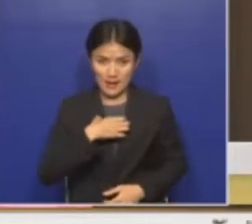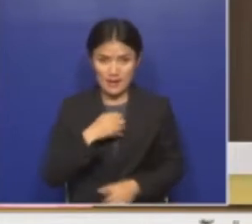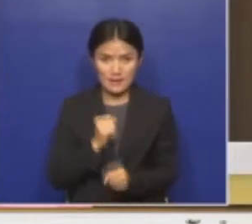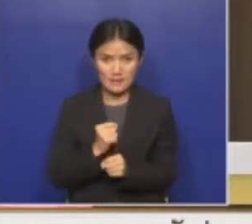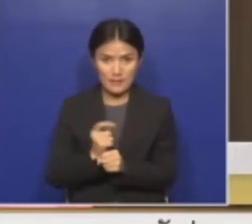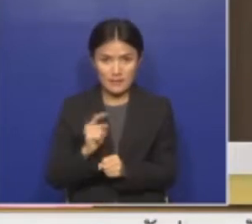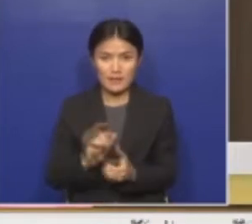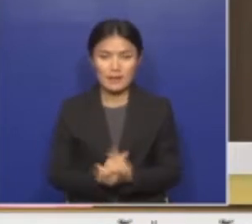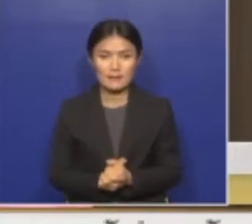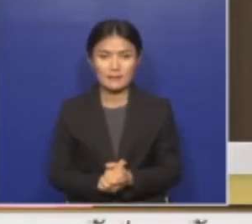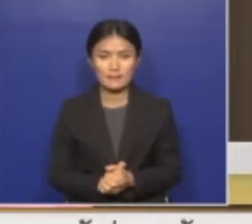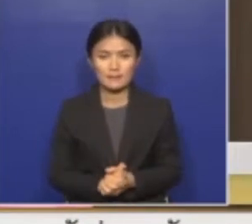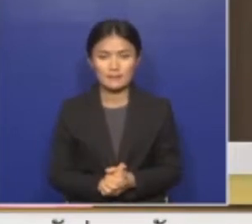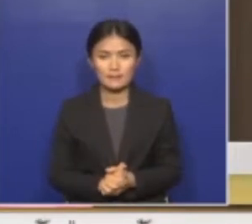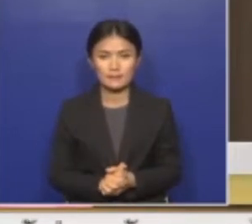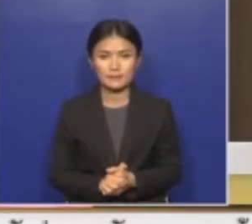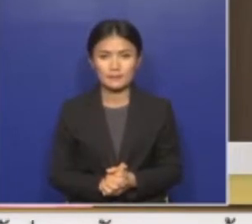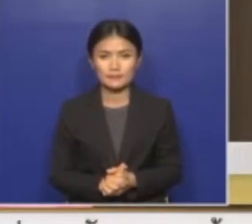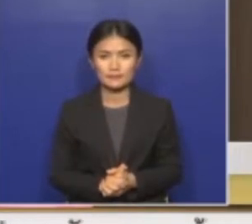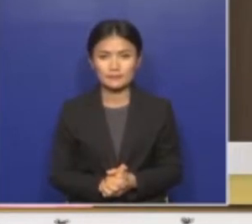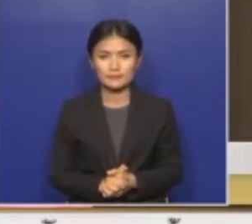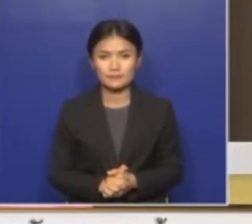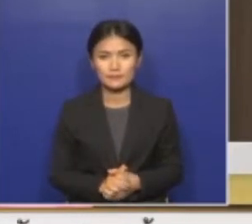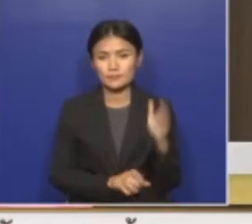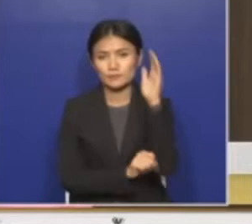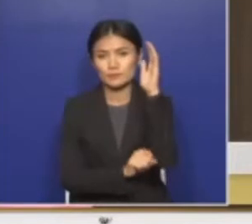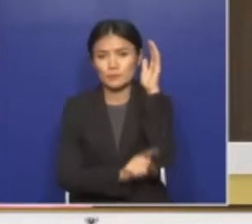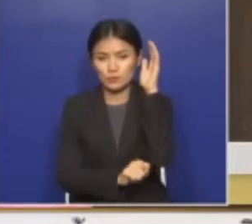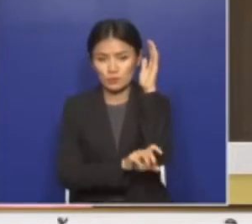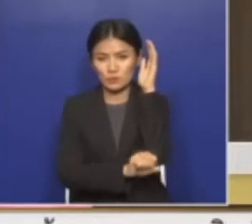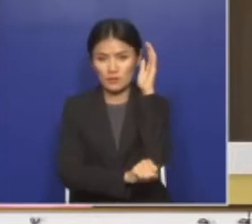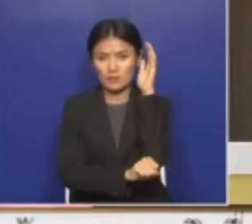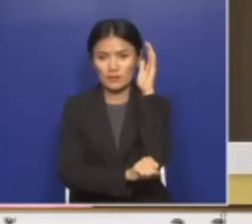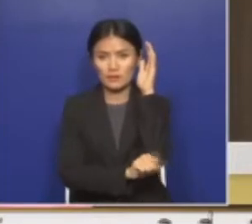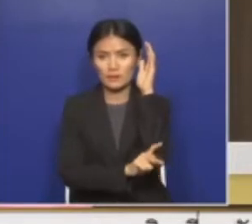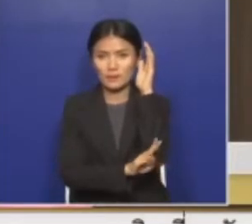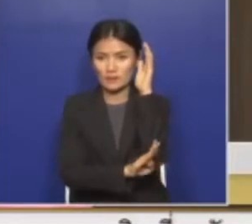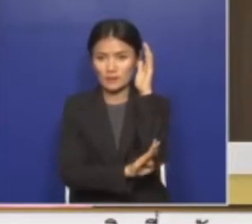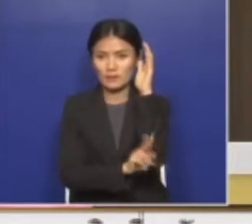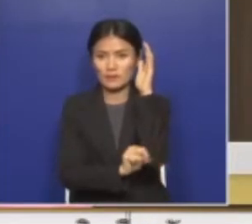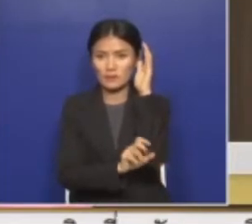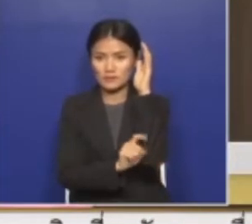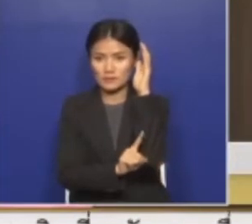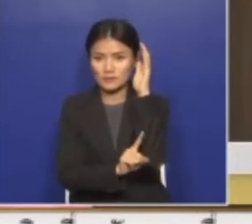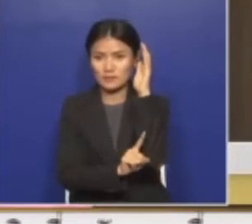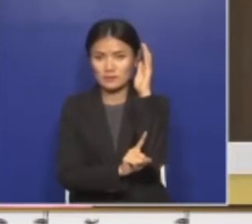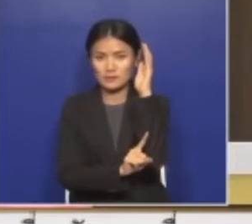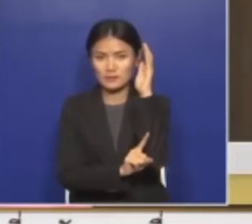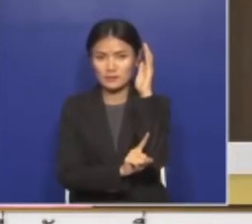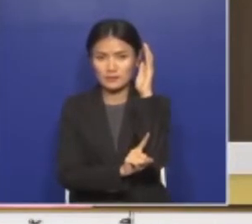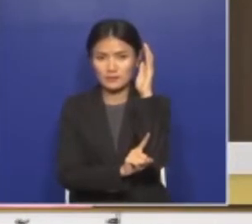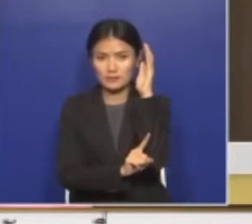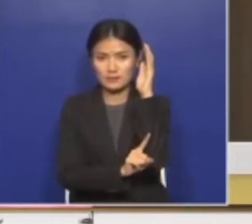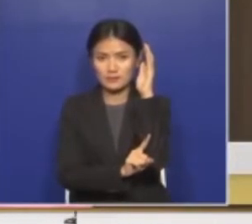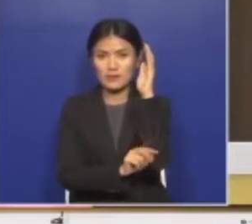3เลวนะครับสตูลสงขลาเสือกระบี่นครศรีธรรมราชแล้วก็